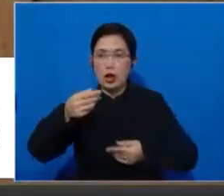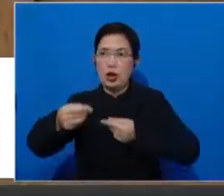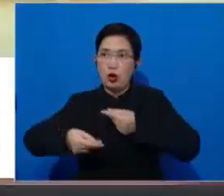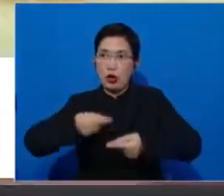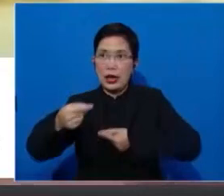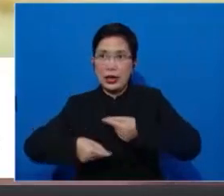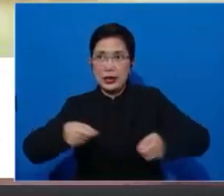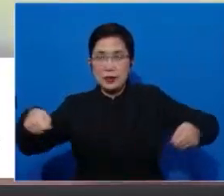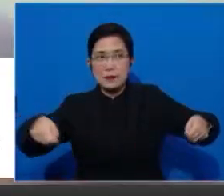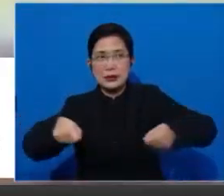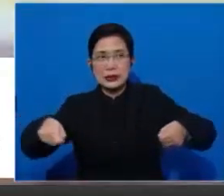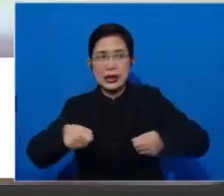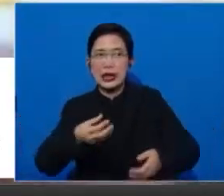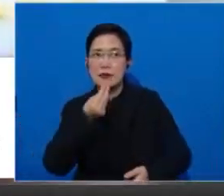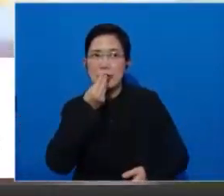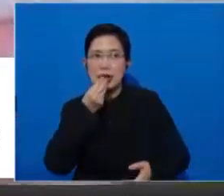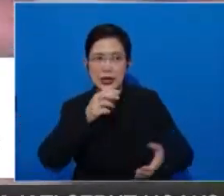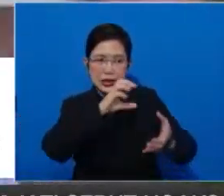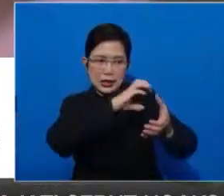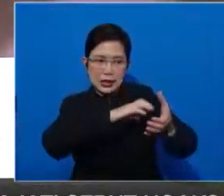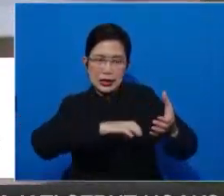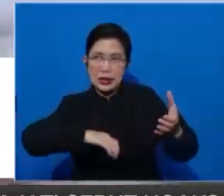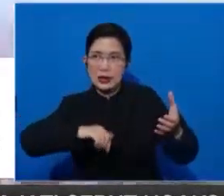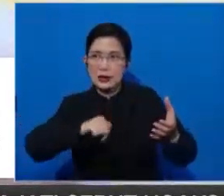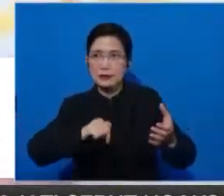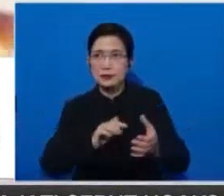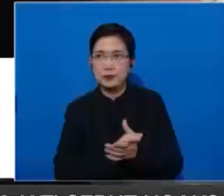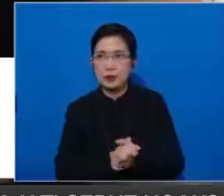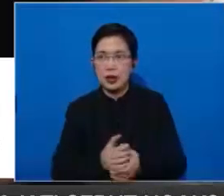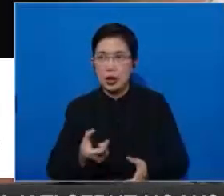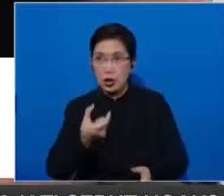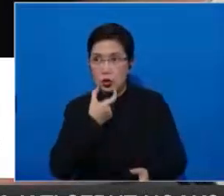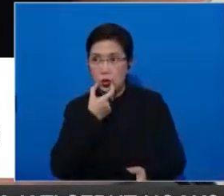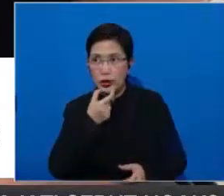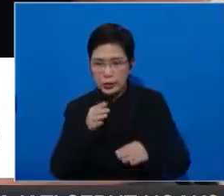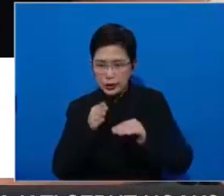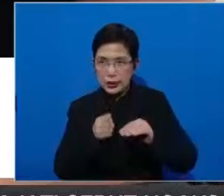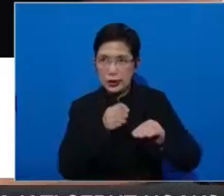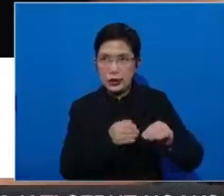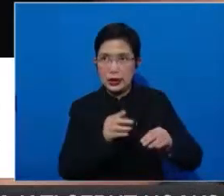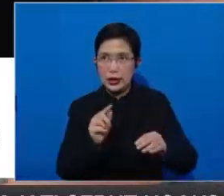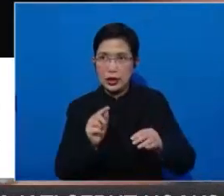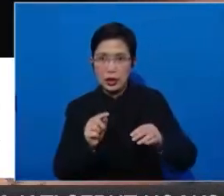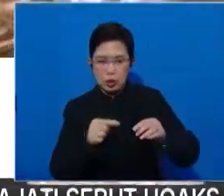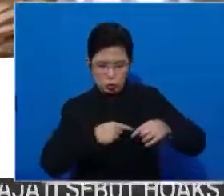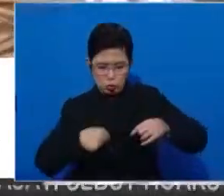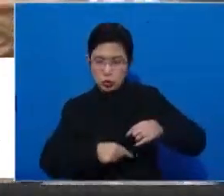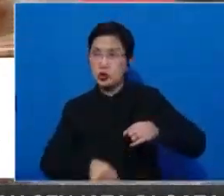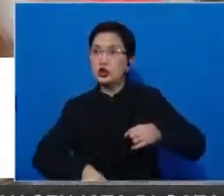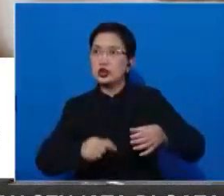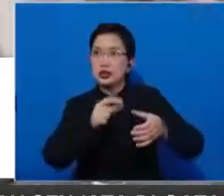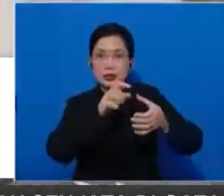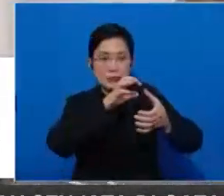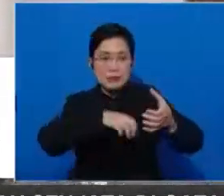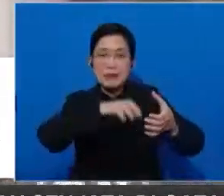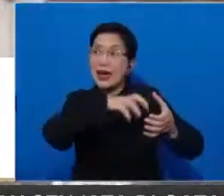dua. Ada milk crepes dengan tekstur lembut dan manis, dan satu lagi, usus pepaya dengan tekstur renyah dan